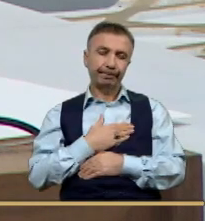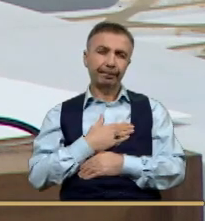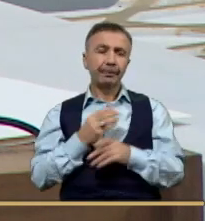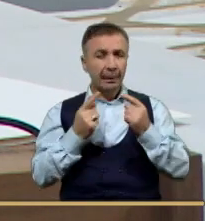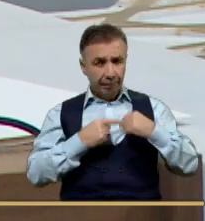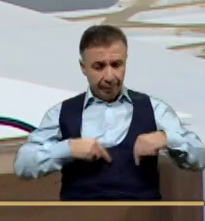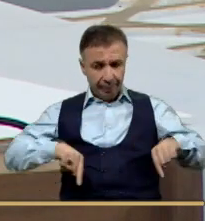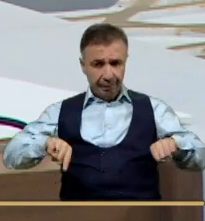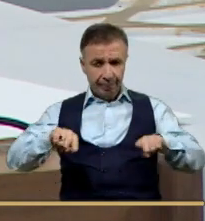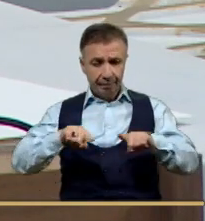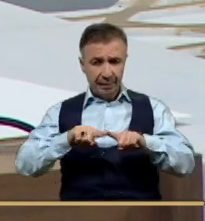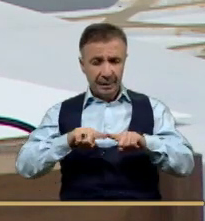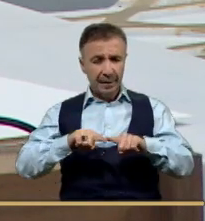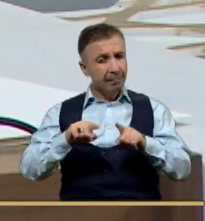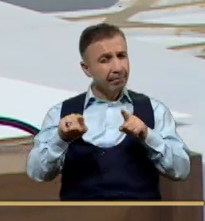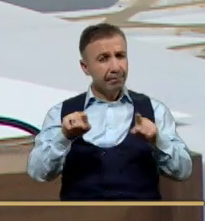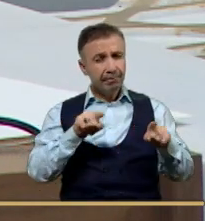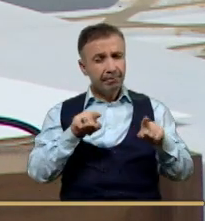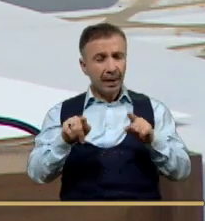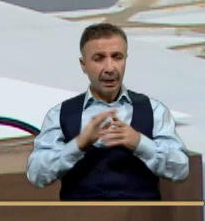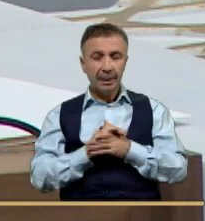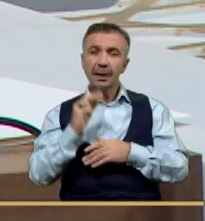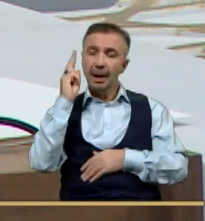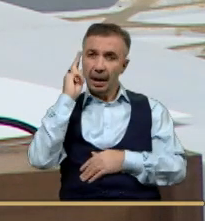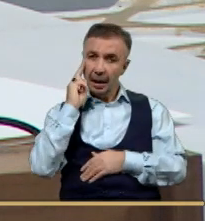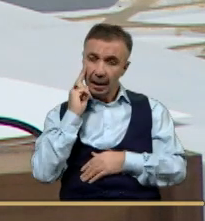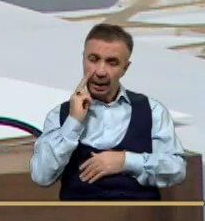bizi hangi